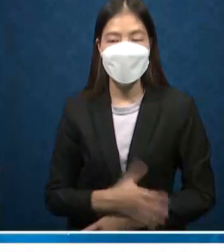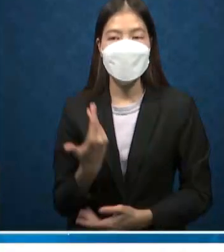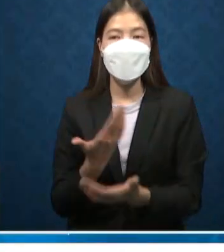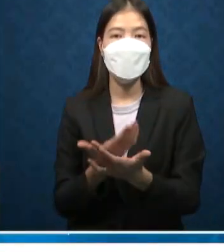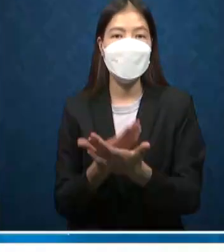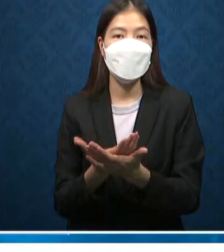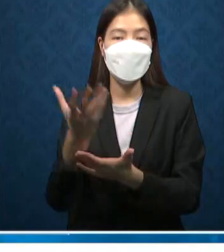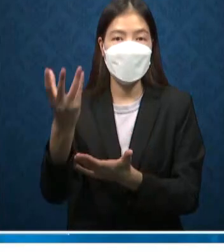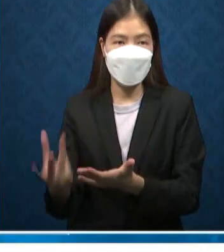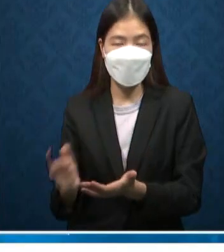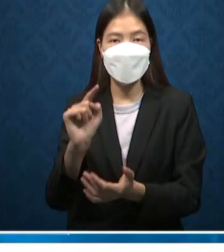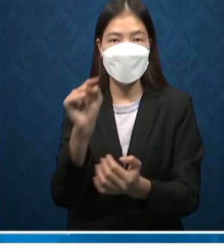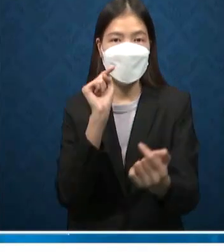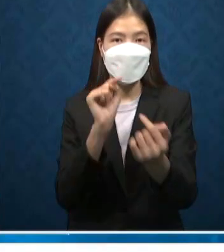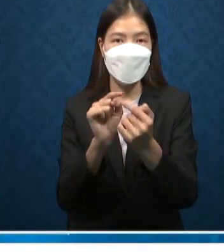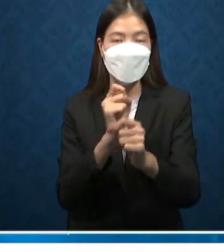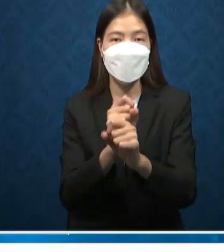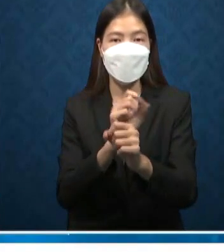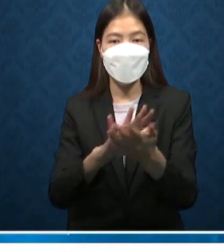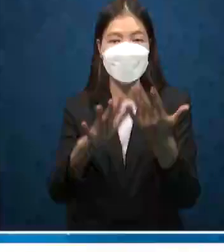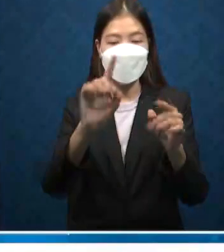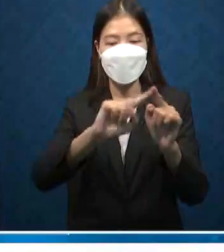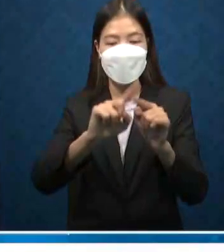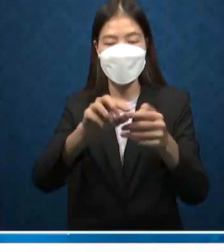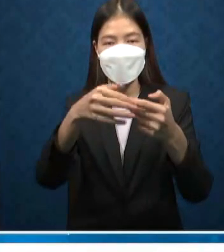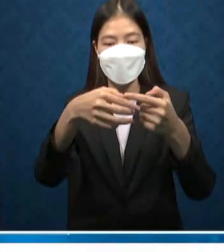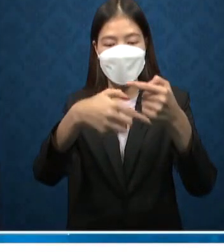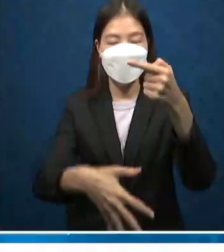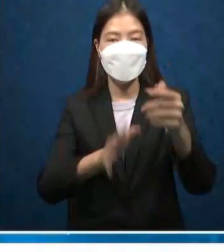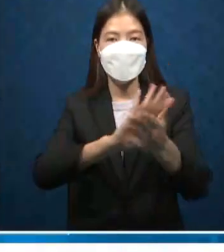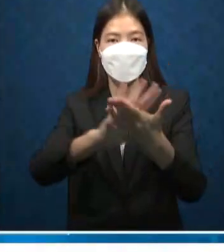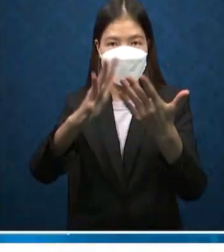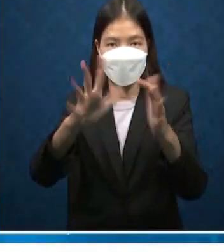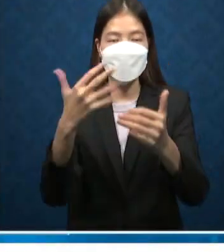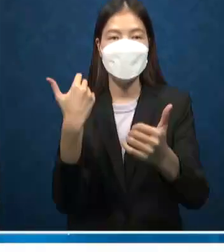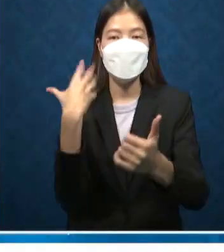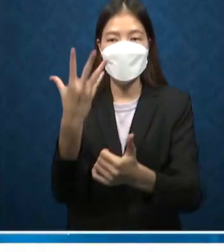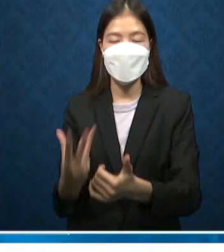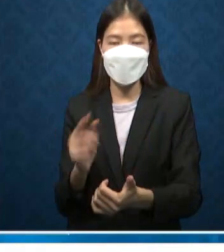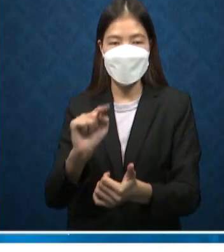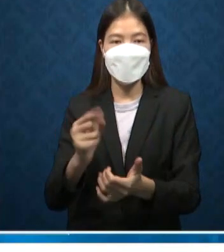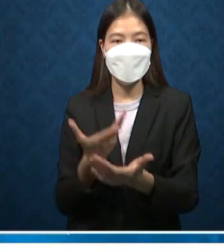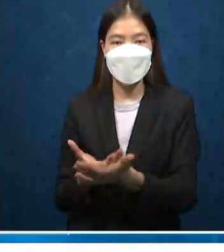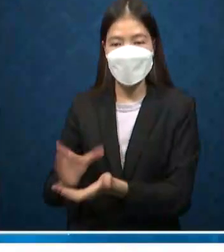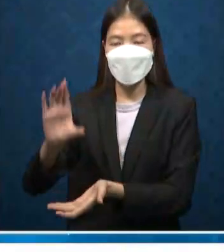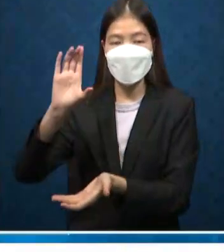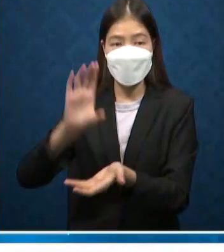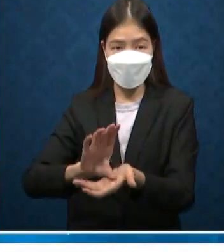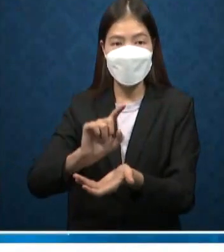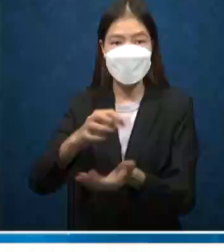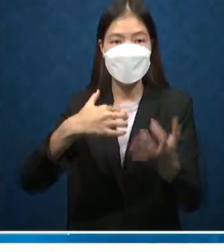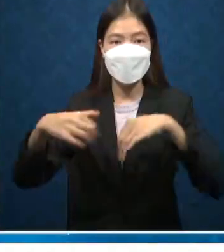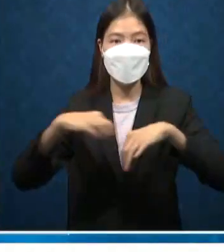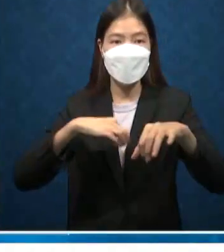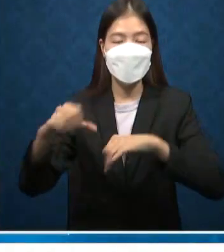ที่ได้บรรลุวัตถุประสงค์ไปแล้วและส่วนหนึ่งเป็นงานที่หน่วยรับงบประมาณที่ได้รับจัดสรรไม่ส